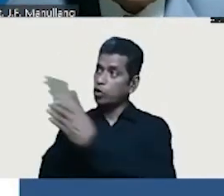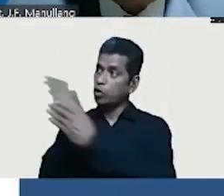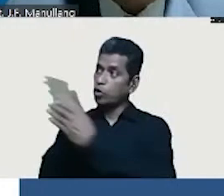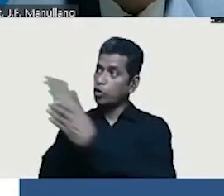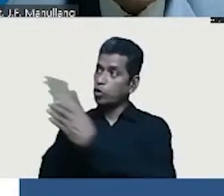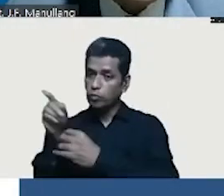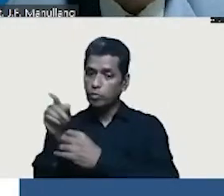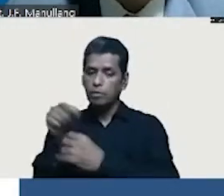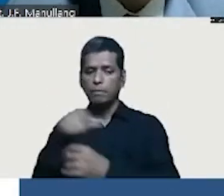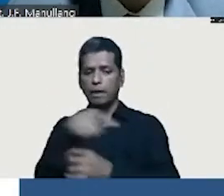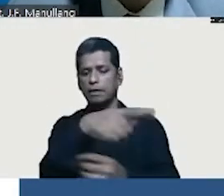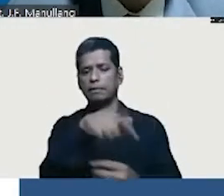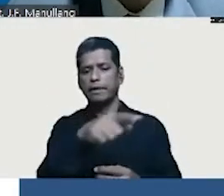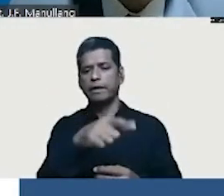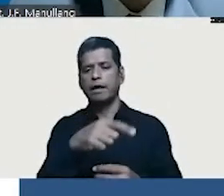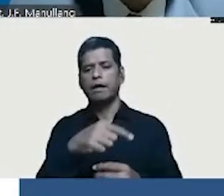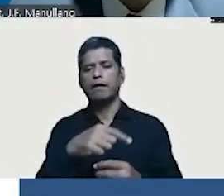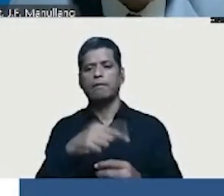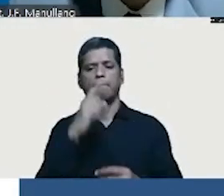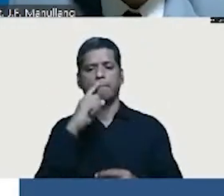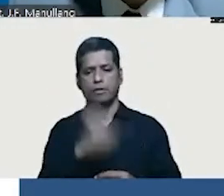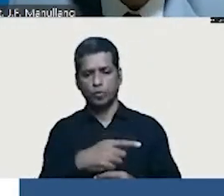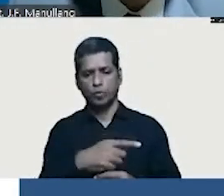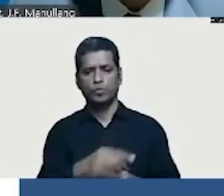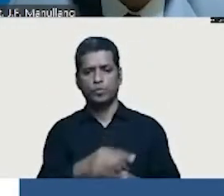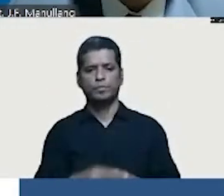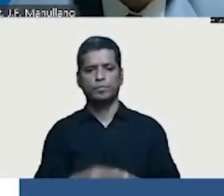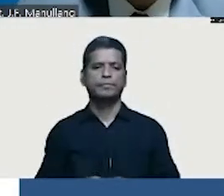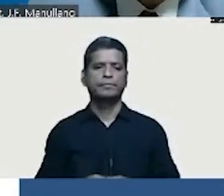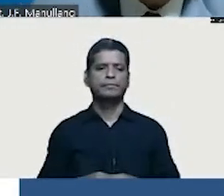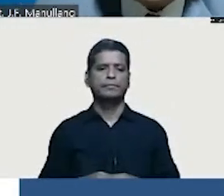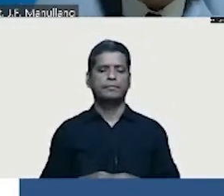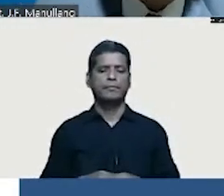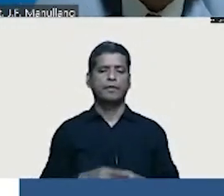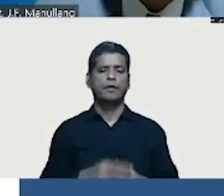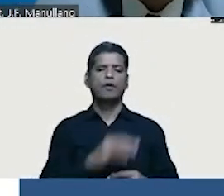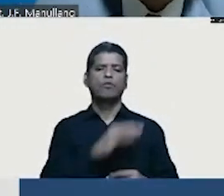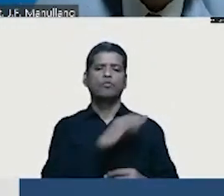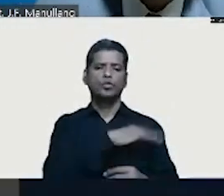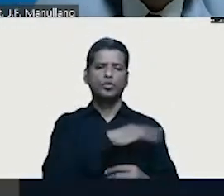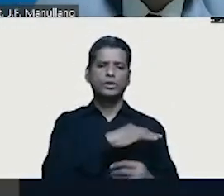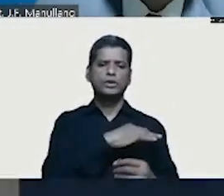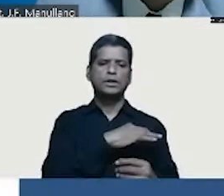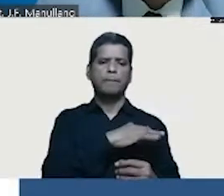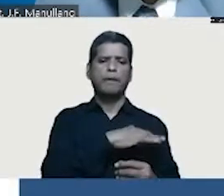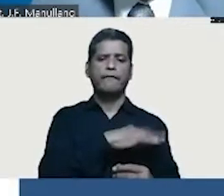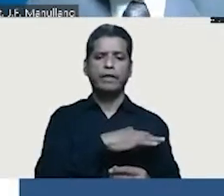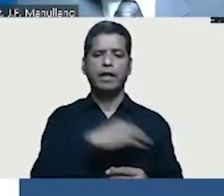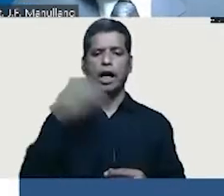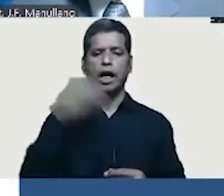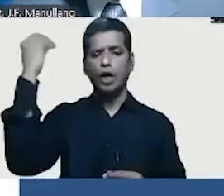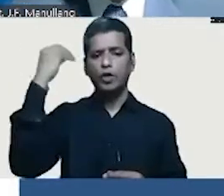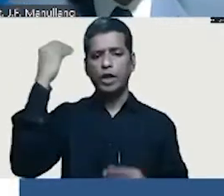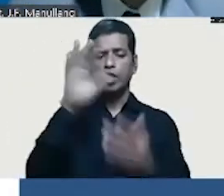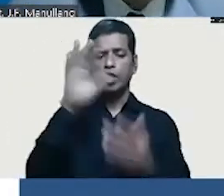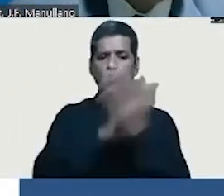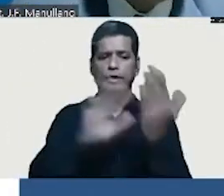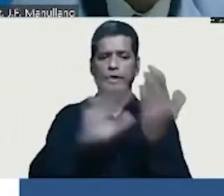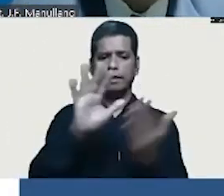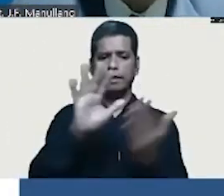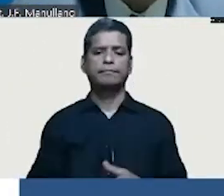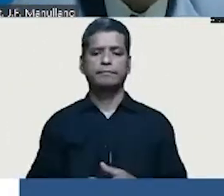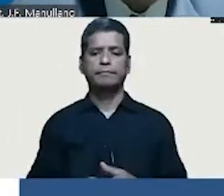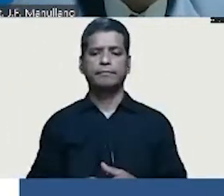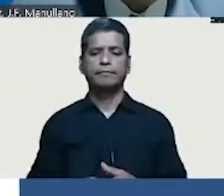oleh Cuma begitu Apa fungsi dan manfaat karunia nubuat ini Hai manis